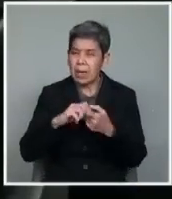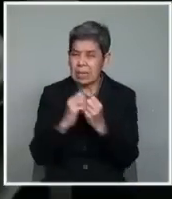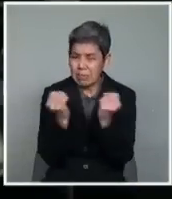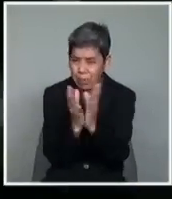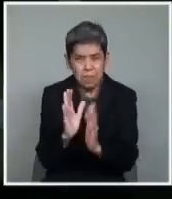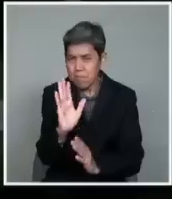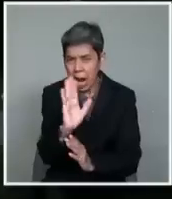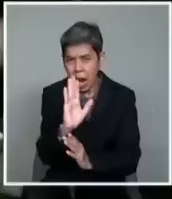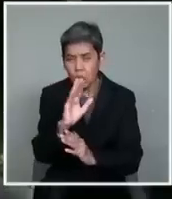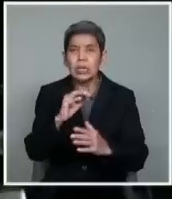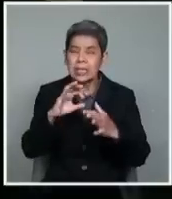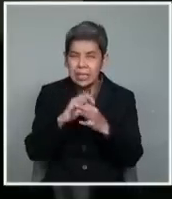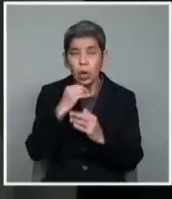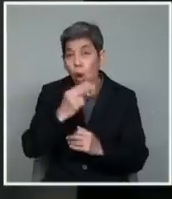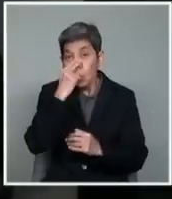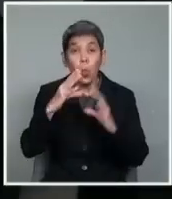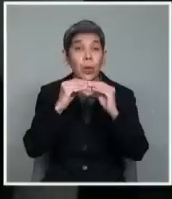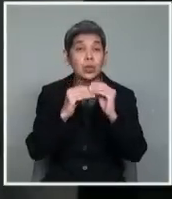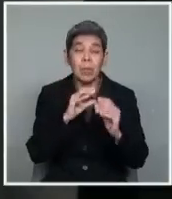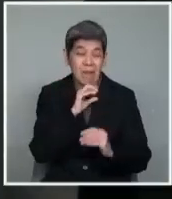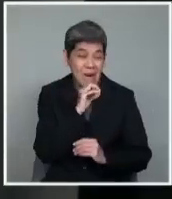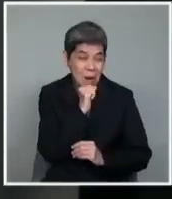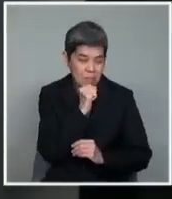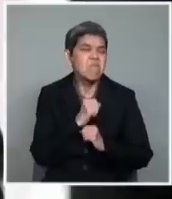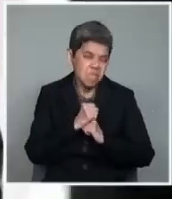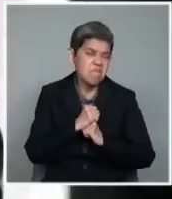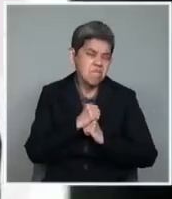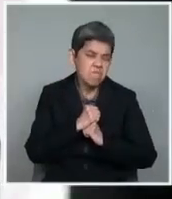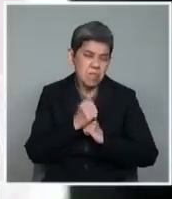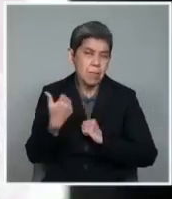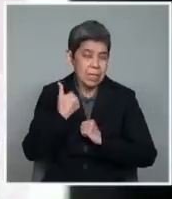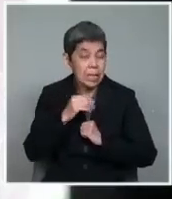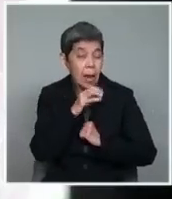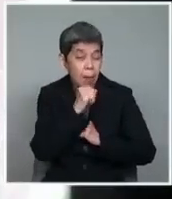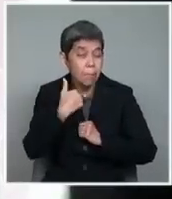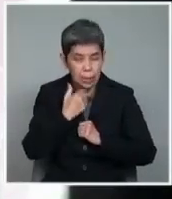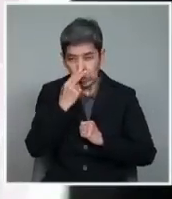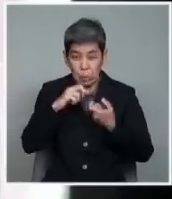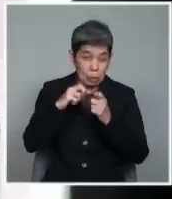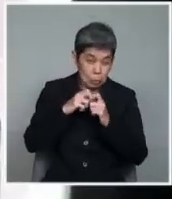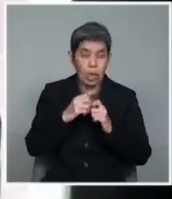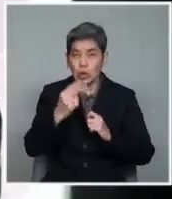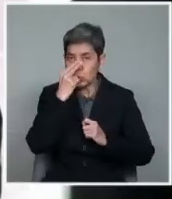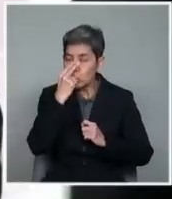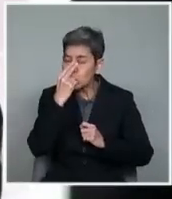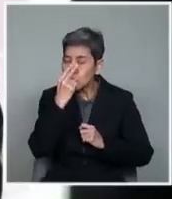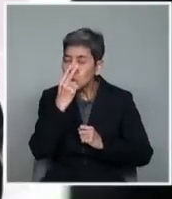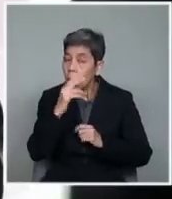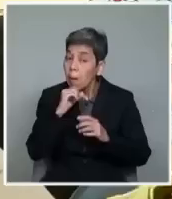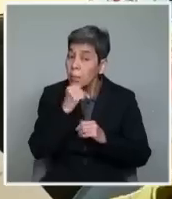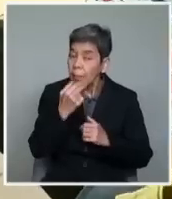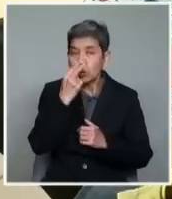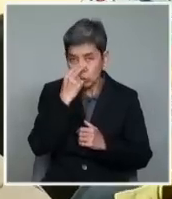ความขัดแย้งรวมทั้งเห็นว่าการประชุมลับนั้นยังมีความจำเป็นหากมีการอภิปรายที่ล่อแหลมแต่ต้องประเมินสถานการณ์กันอีก